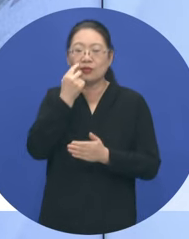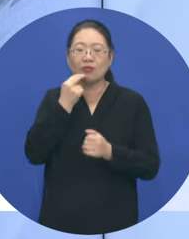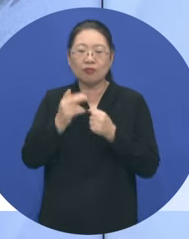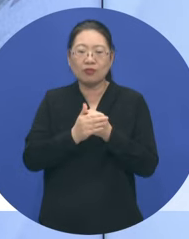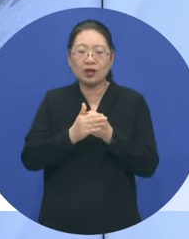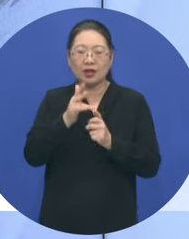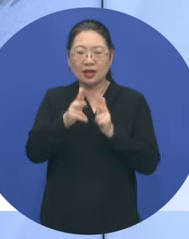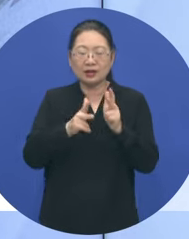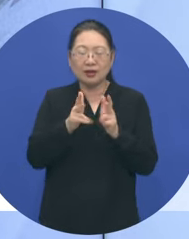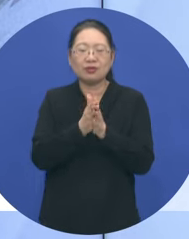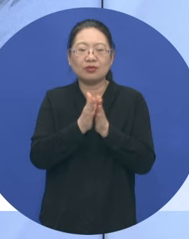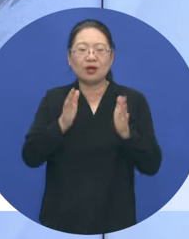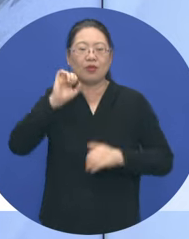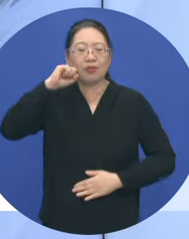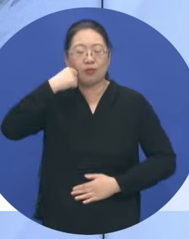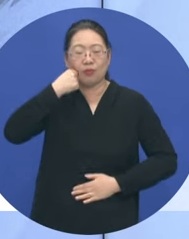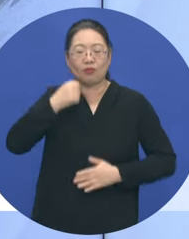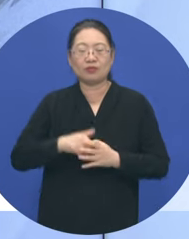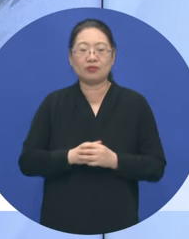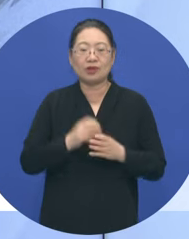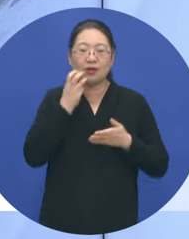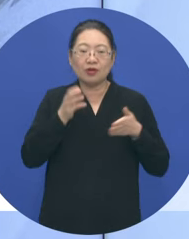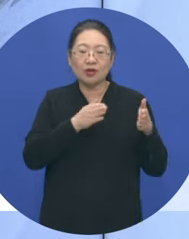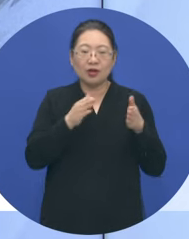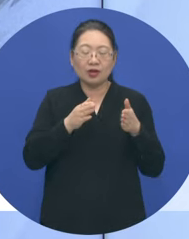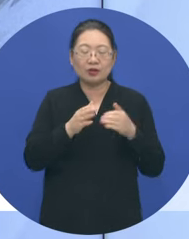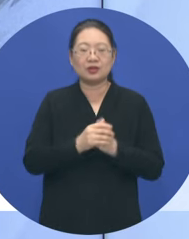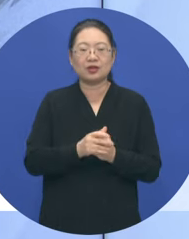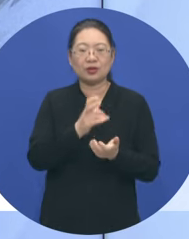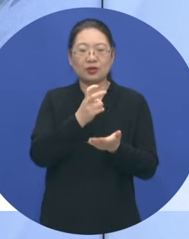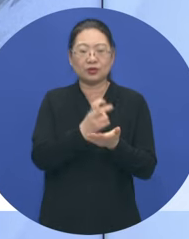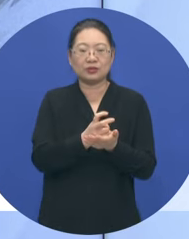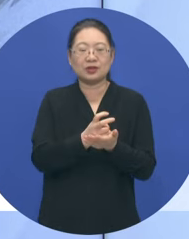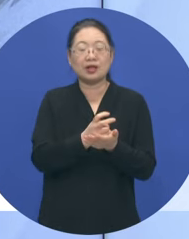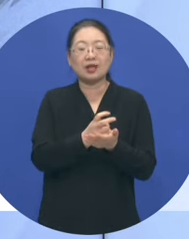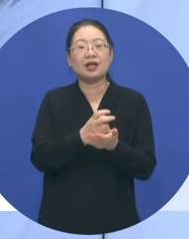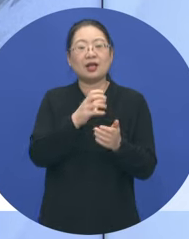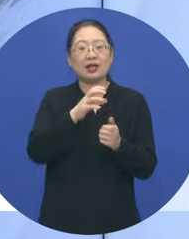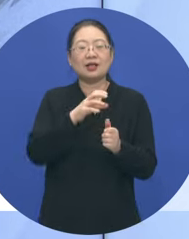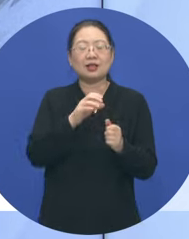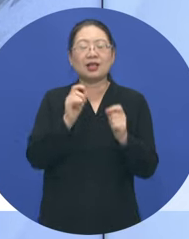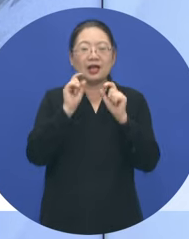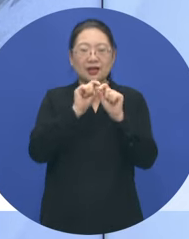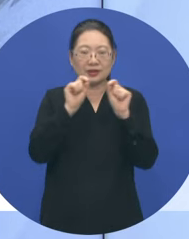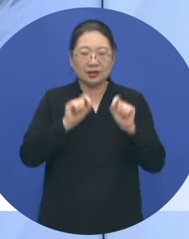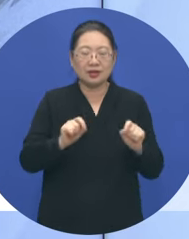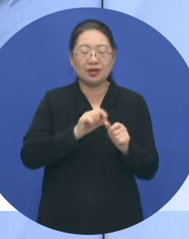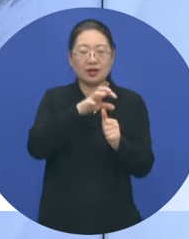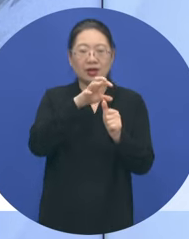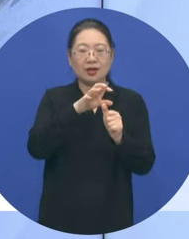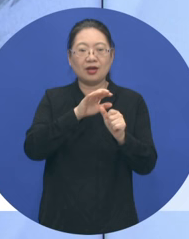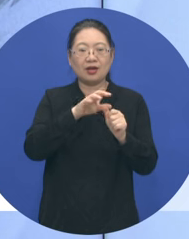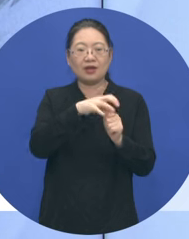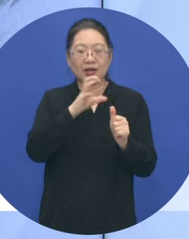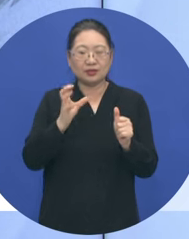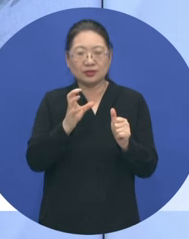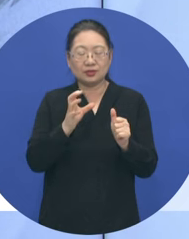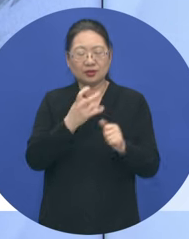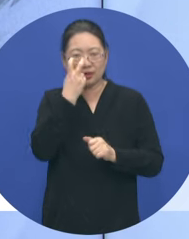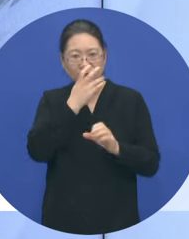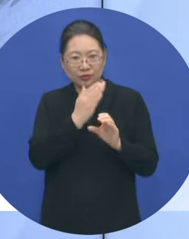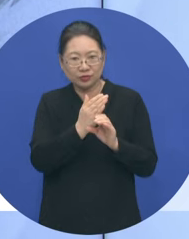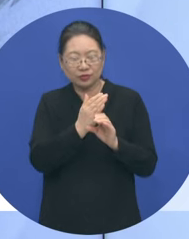없어 사업화가 쉽지 않다는 겁니다. 경기도가 규제 샌드박스 컨설팅을 지원하고 있는데 관련 기업들의 반응이